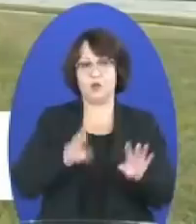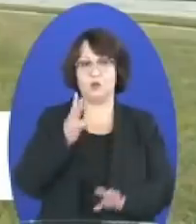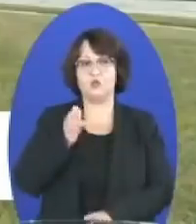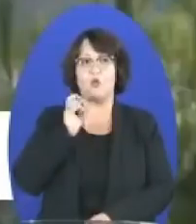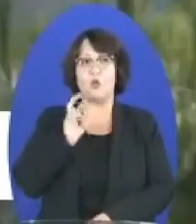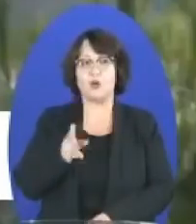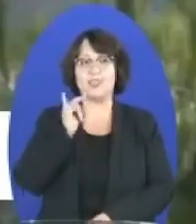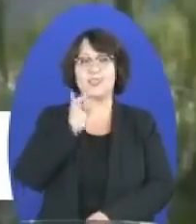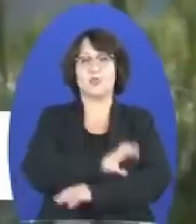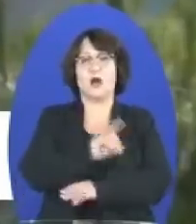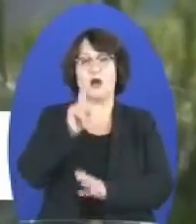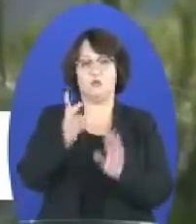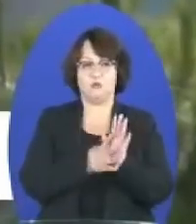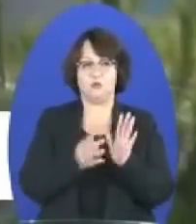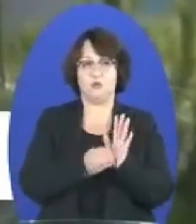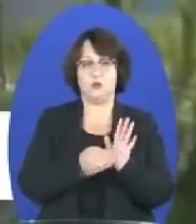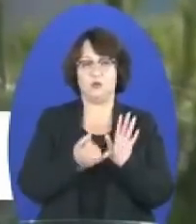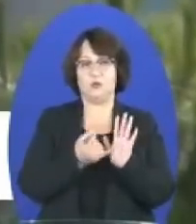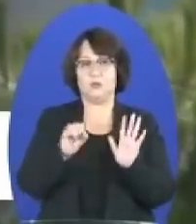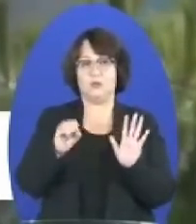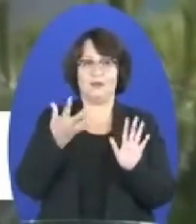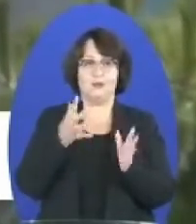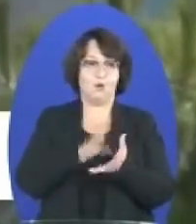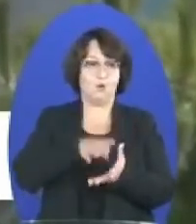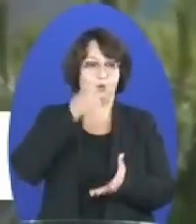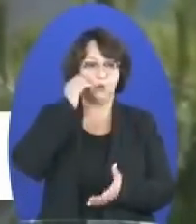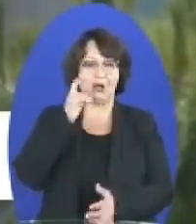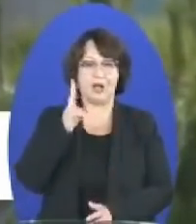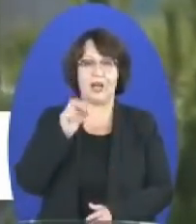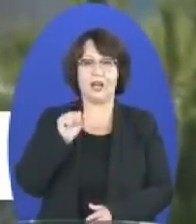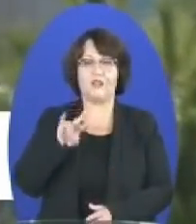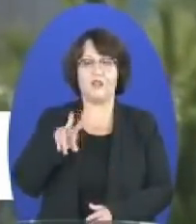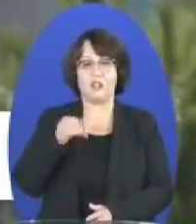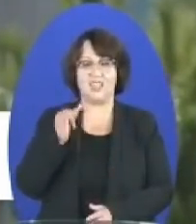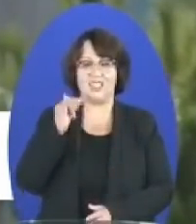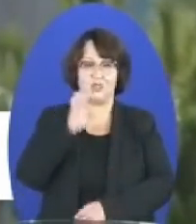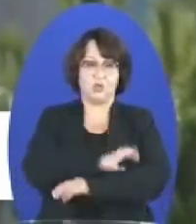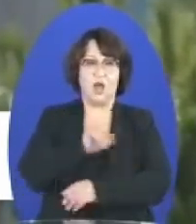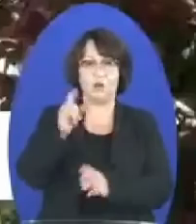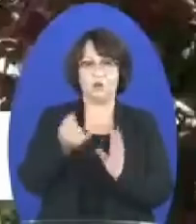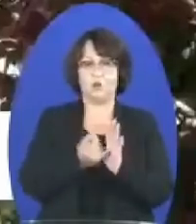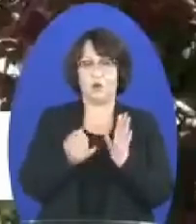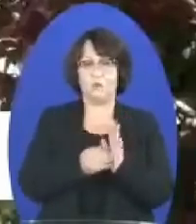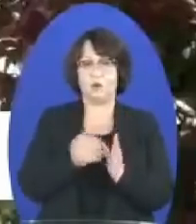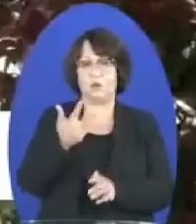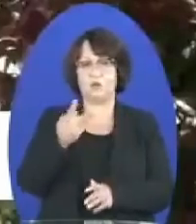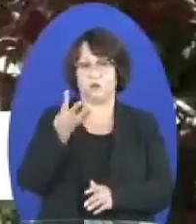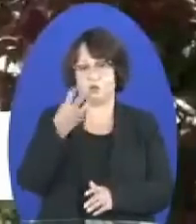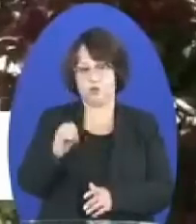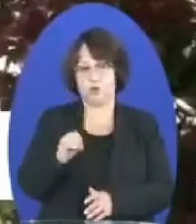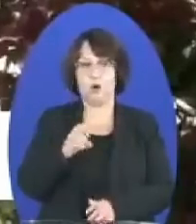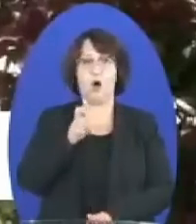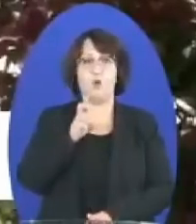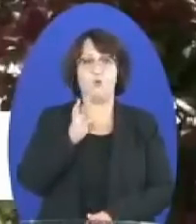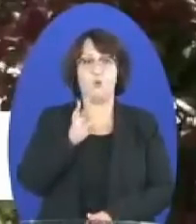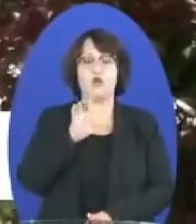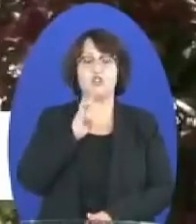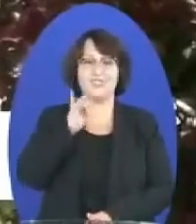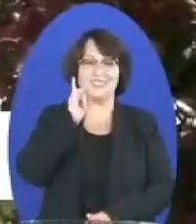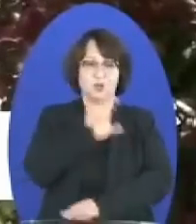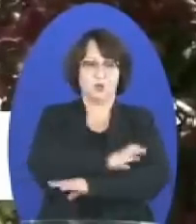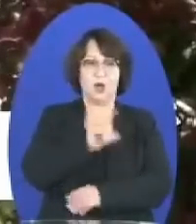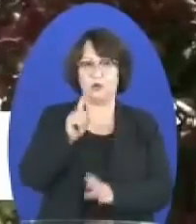сургууль 19605 оюутантайгаар, Калифорнийн их сургууль 16340, Бостоны их